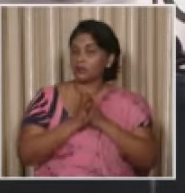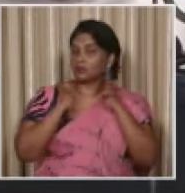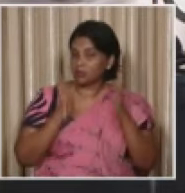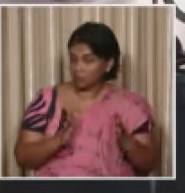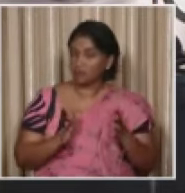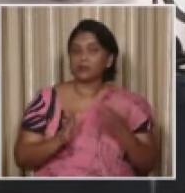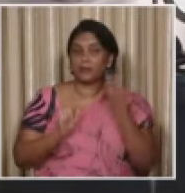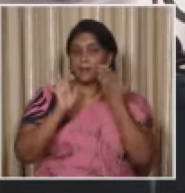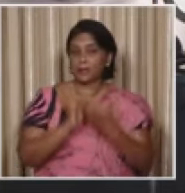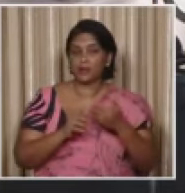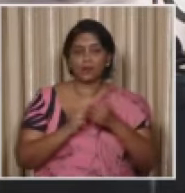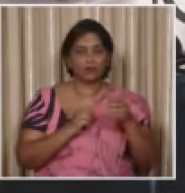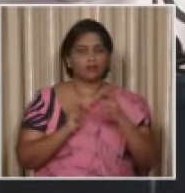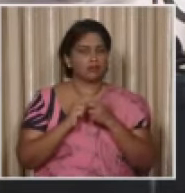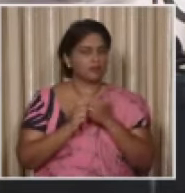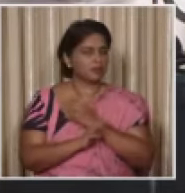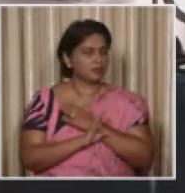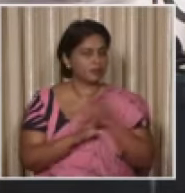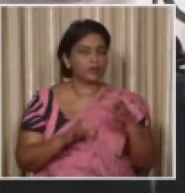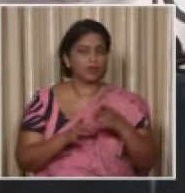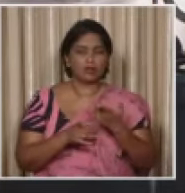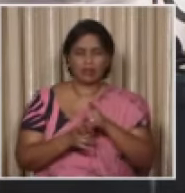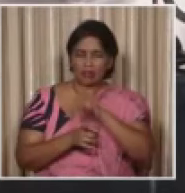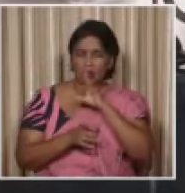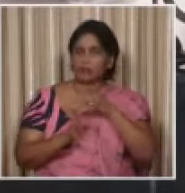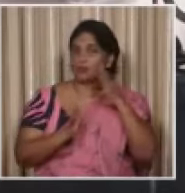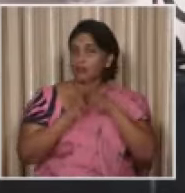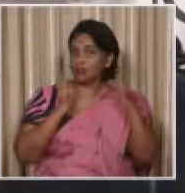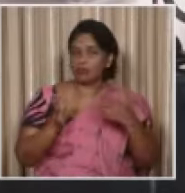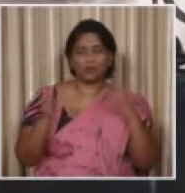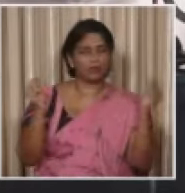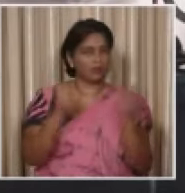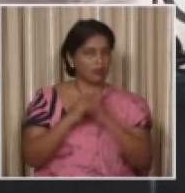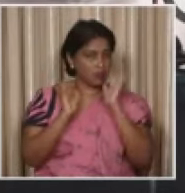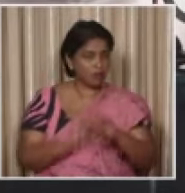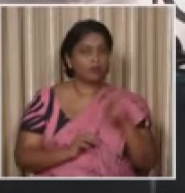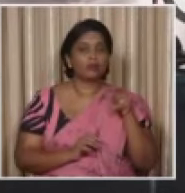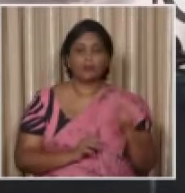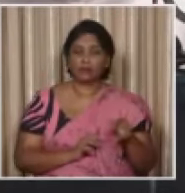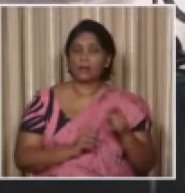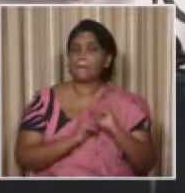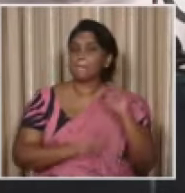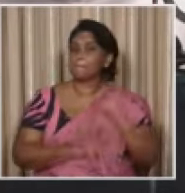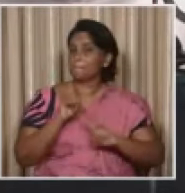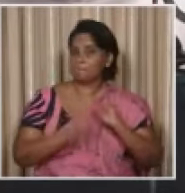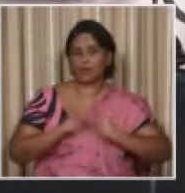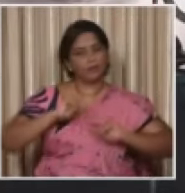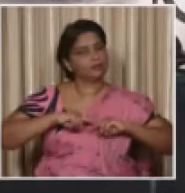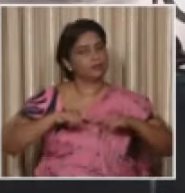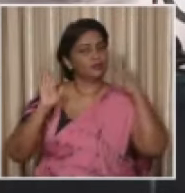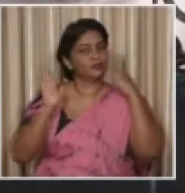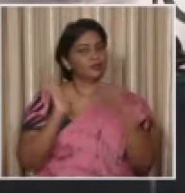පෙන්නලා මේ වෙලා තියෙන මහලුකු වැරැද්දේ හෙළුව බහුතරයෙන් වසා ගන්න හැදුවොත් පාර්ලිමේන්තු ක්‍රියාදාමයේ